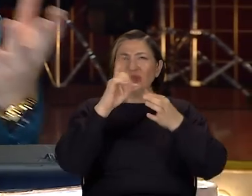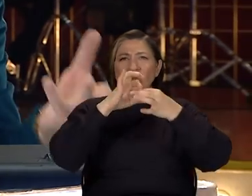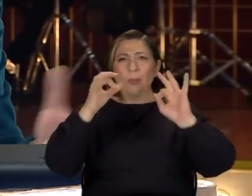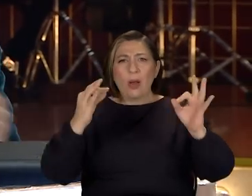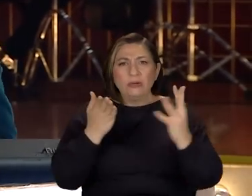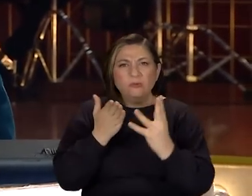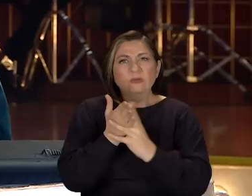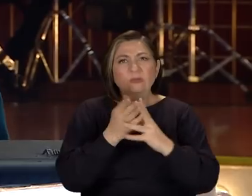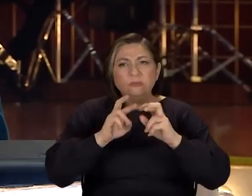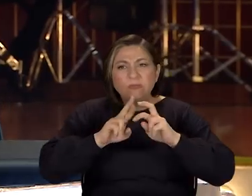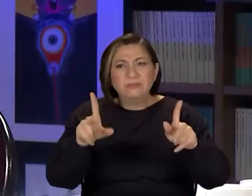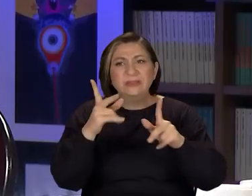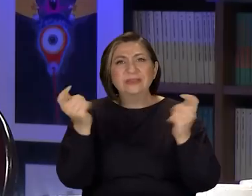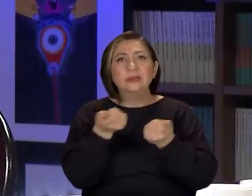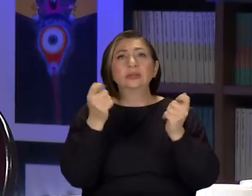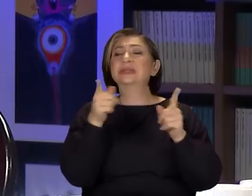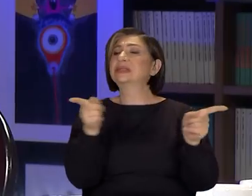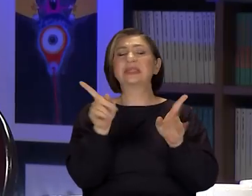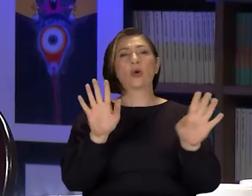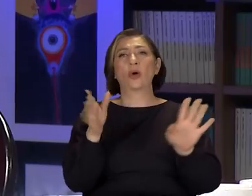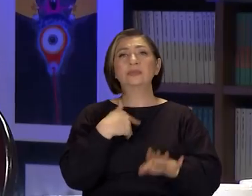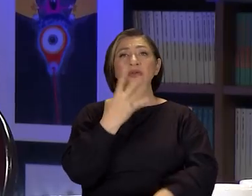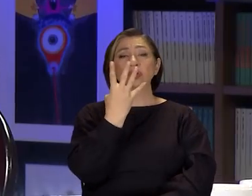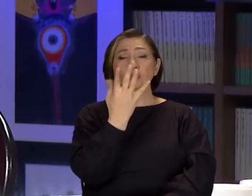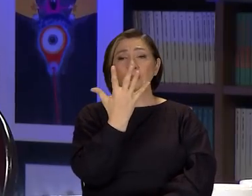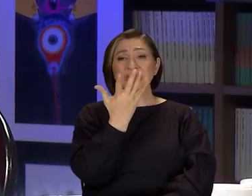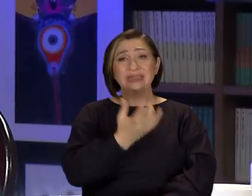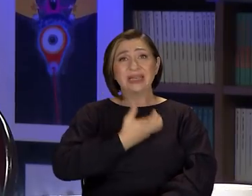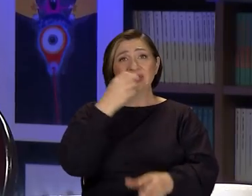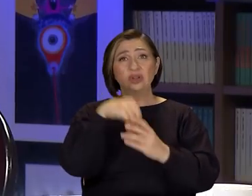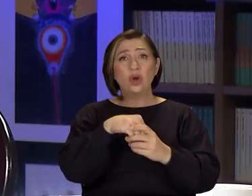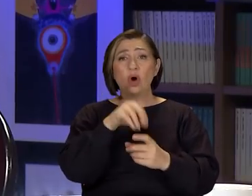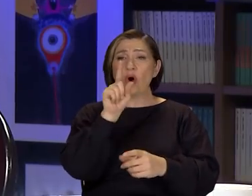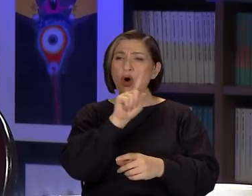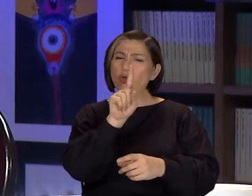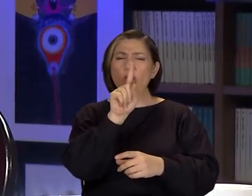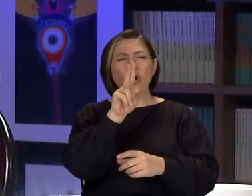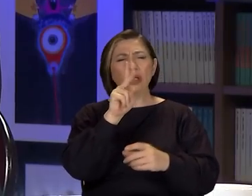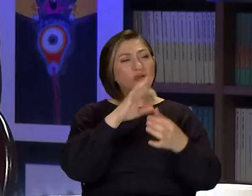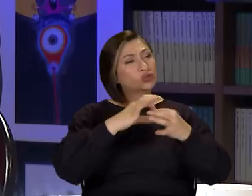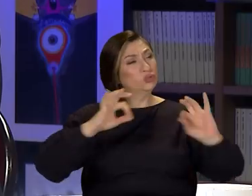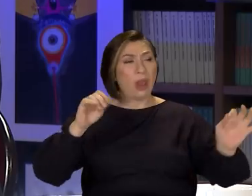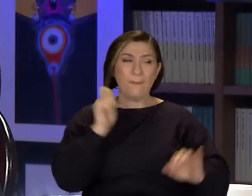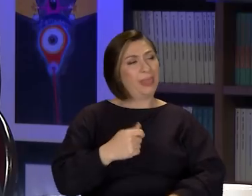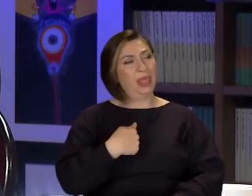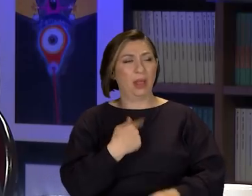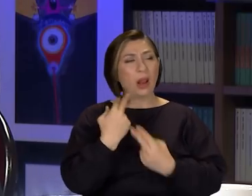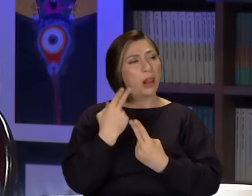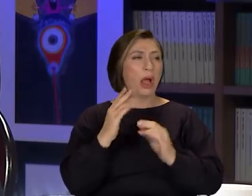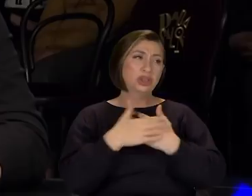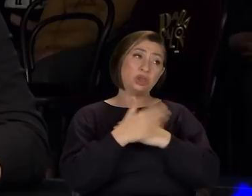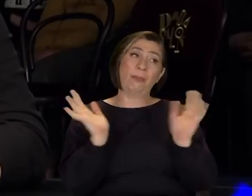cümleyle yırtılmaya çalışılır. Aynen. Sizde yani o yok. 4,5-5 saat içinde galiba 10 ya da 12 cümle kurmuştuğumuz vardır kimi